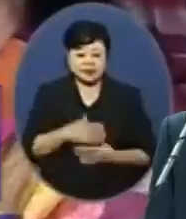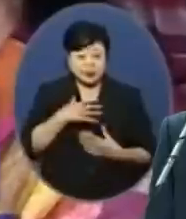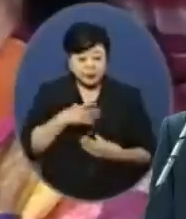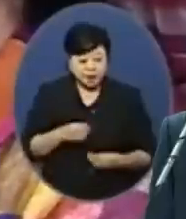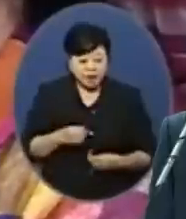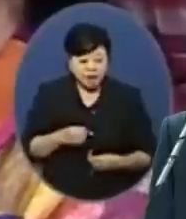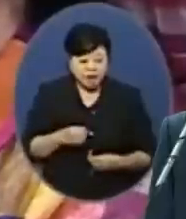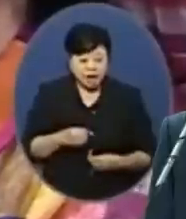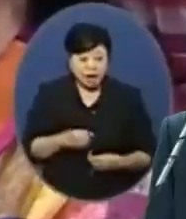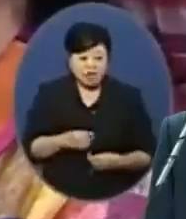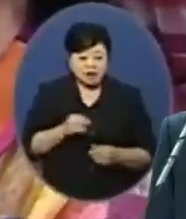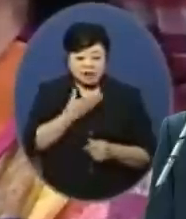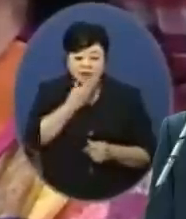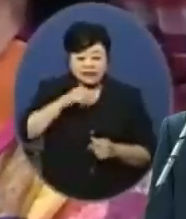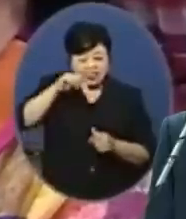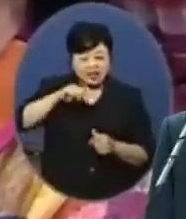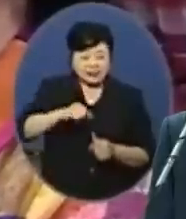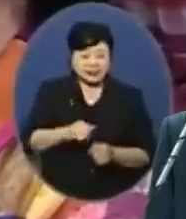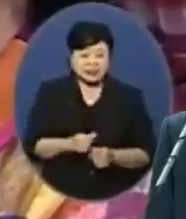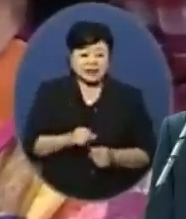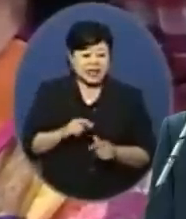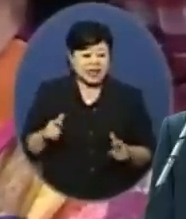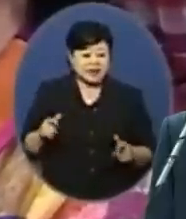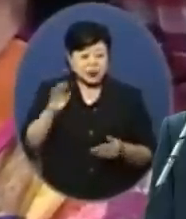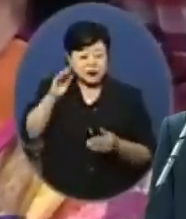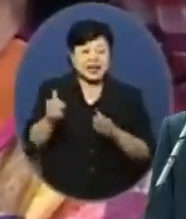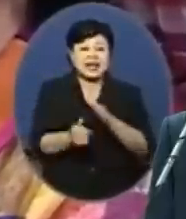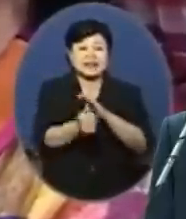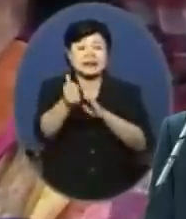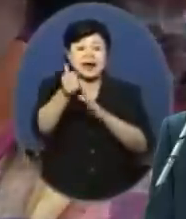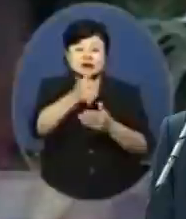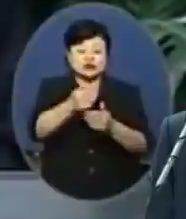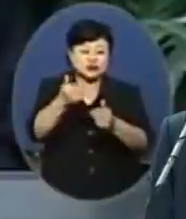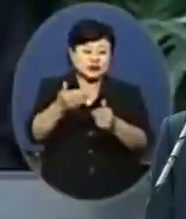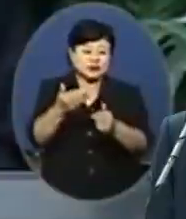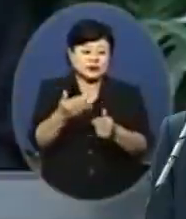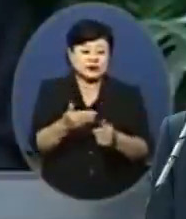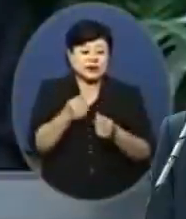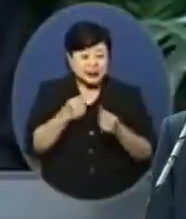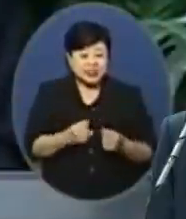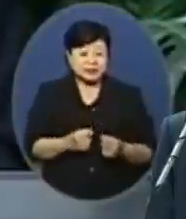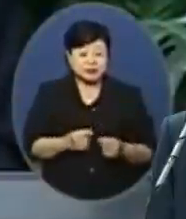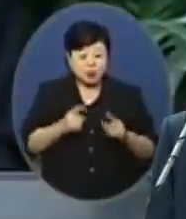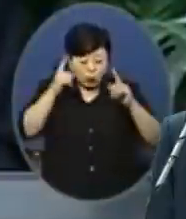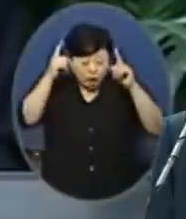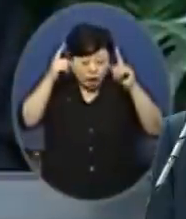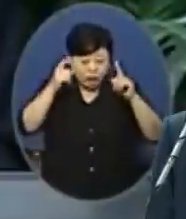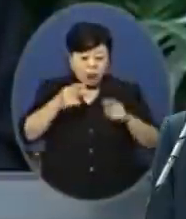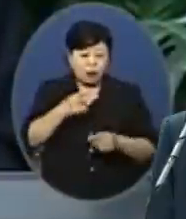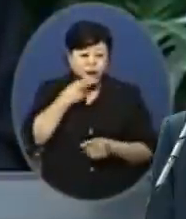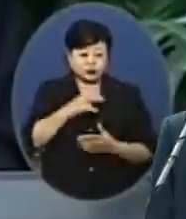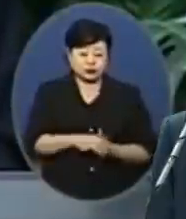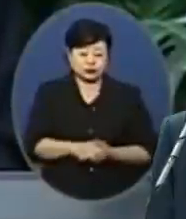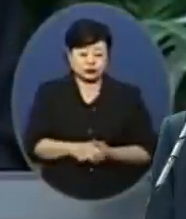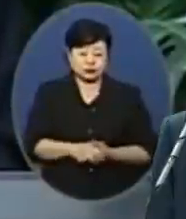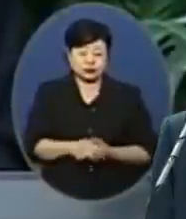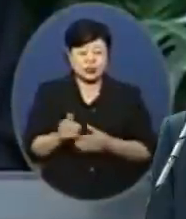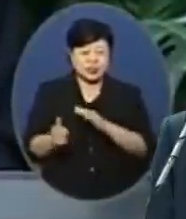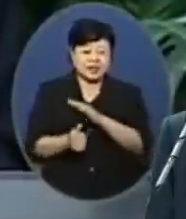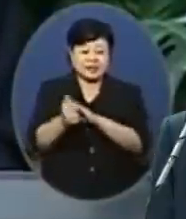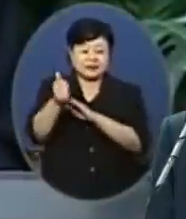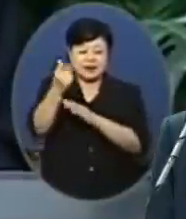평안이요 재앙이 아니요 미래에 희망을 주는 것이기 때문에 주님이 계신데 화가 임할 수 없으며